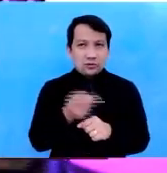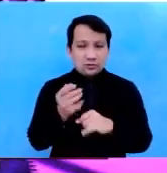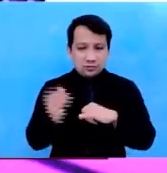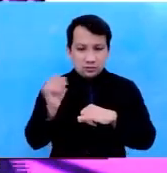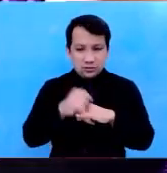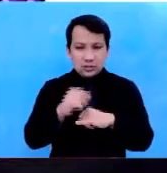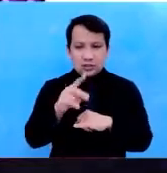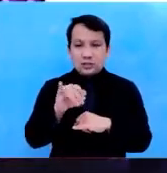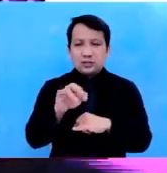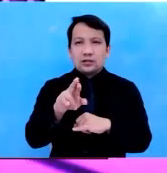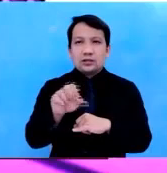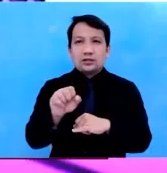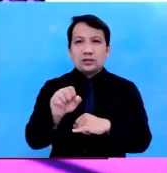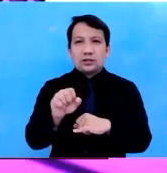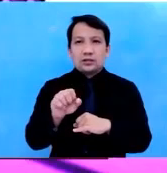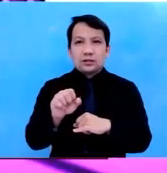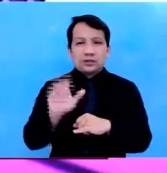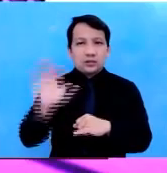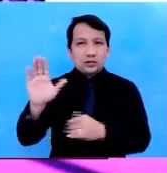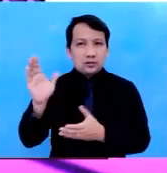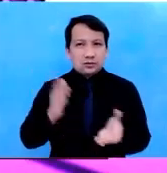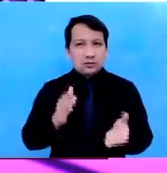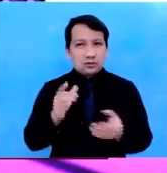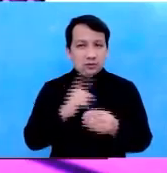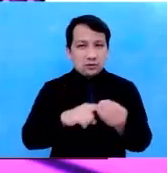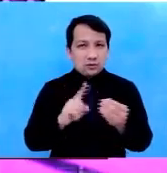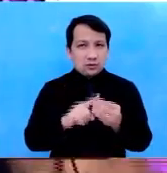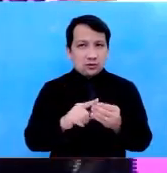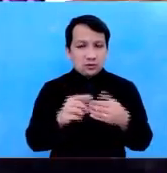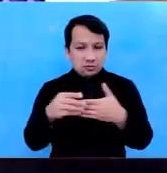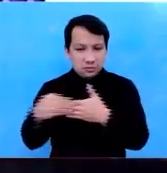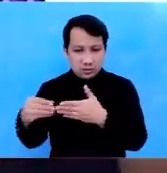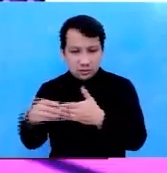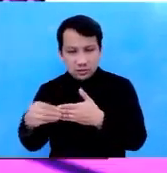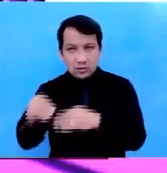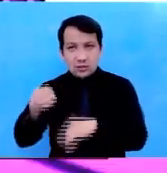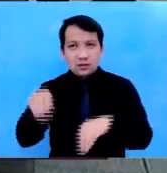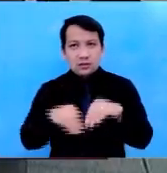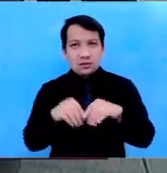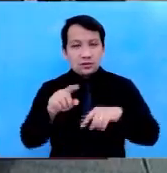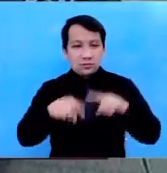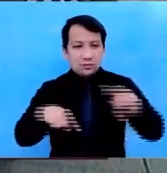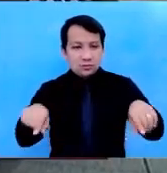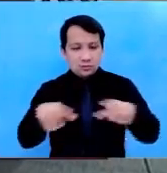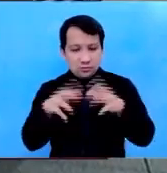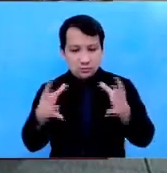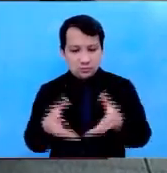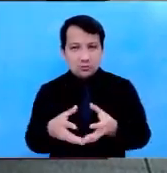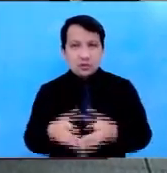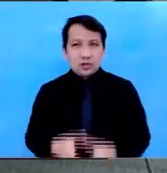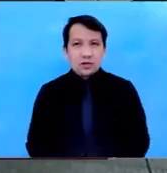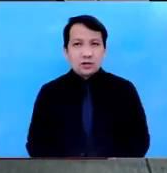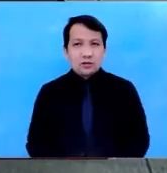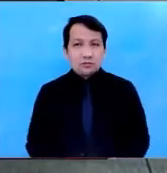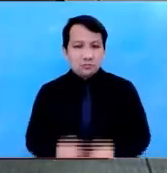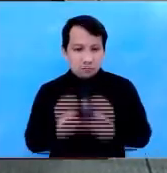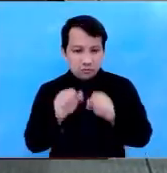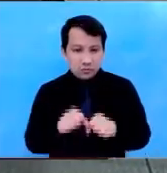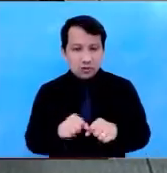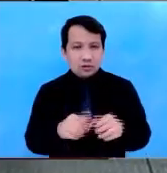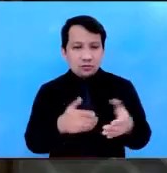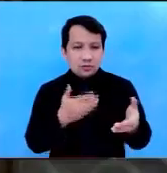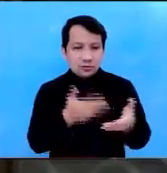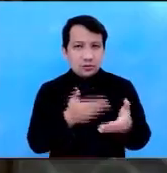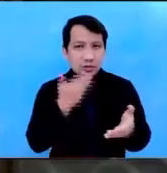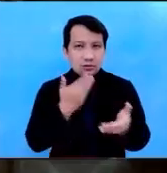tends to attract money there. So yung mga dollar investors in different parts of the world. Bagamat good news ito sa mga pamilya